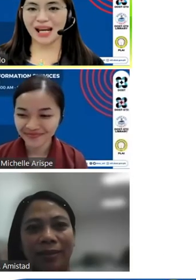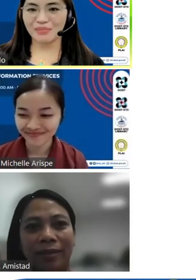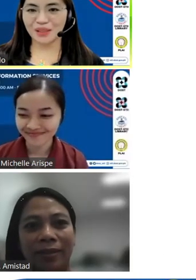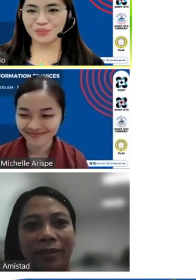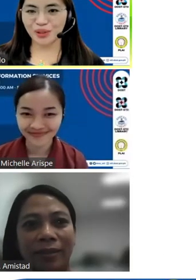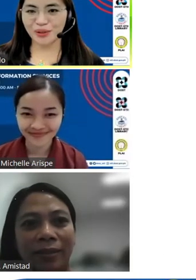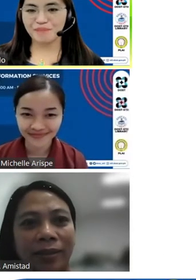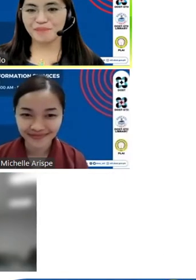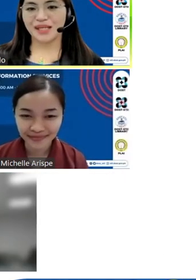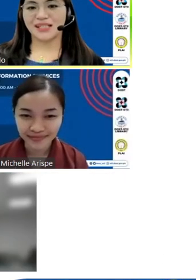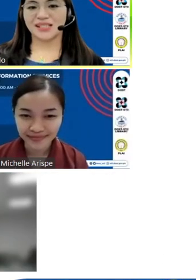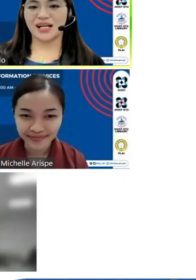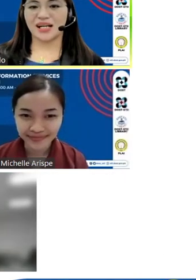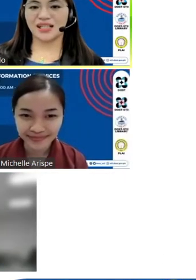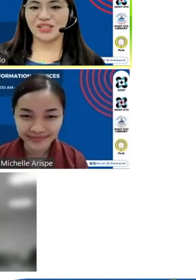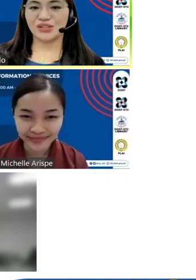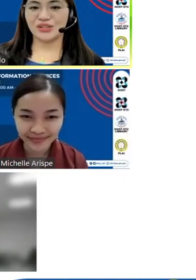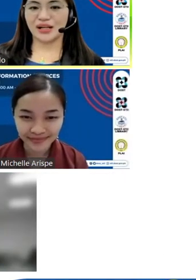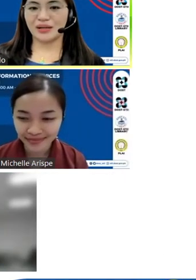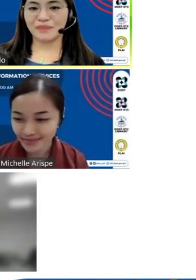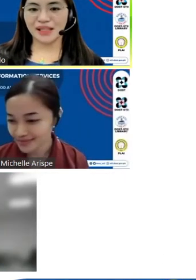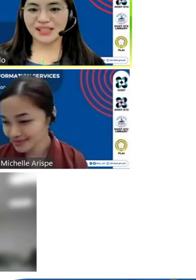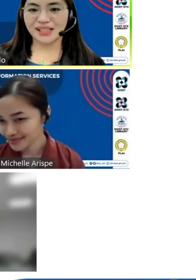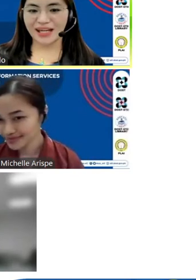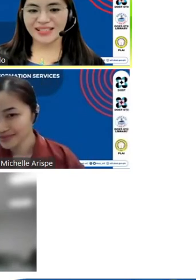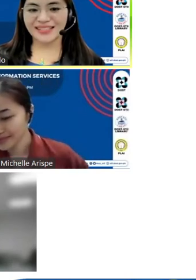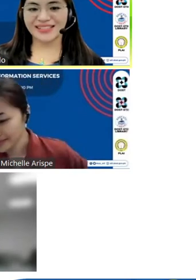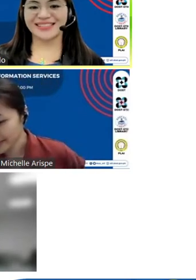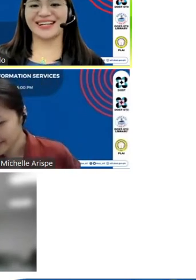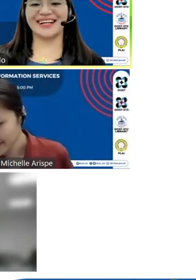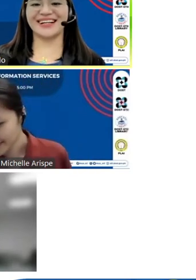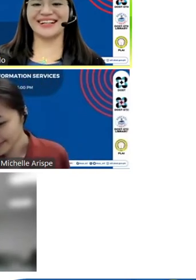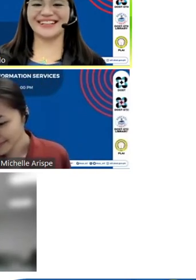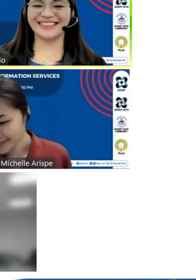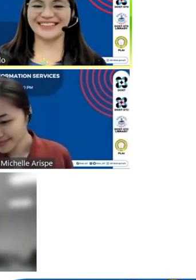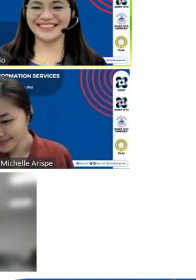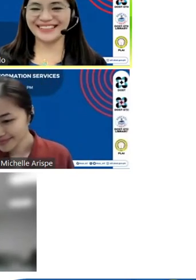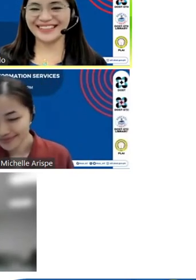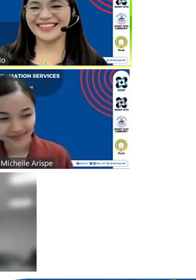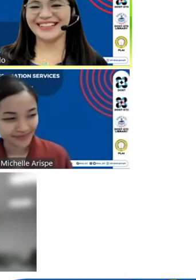maraming salamat po sa inyong patience.